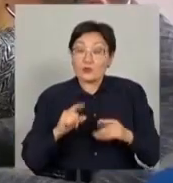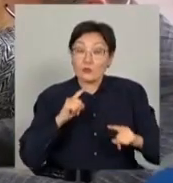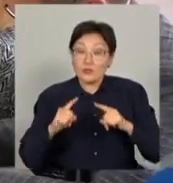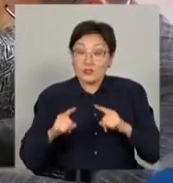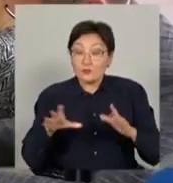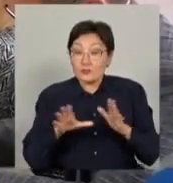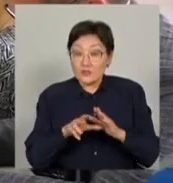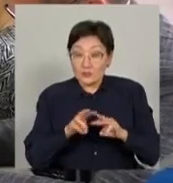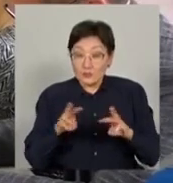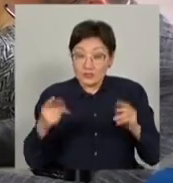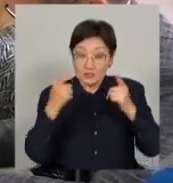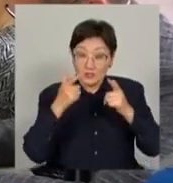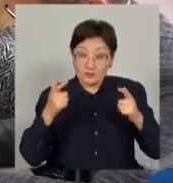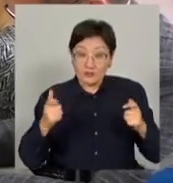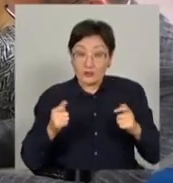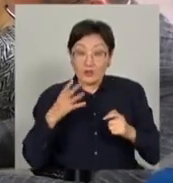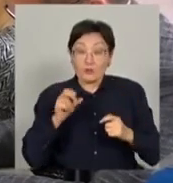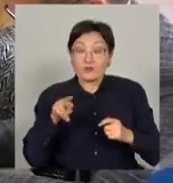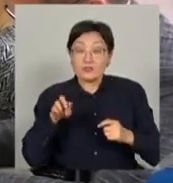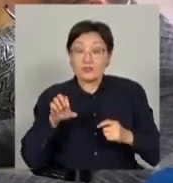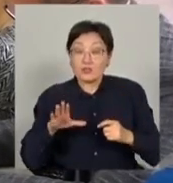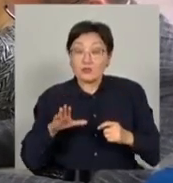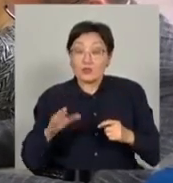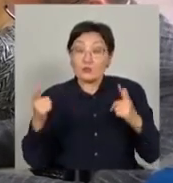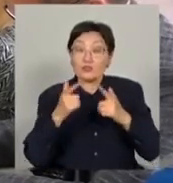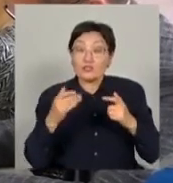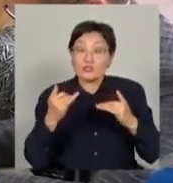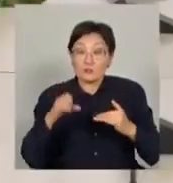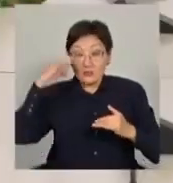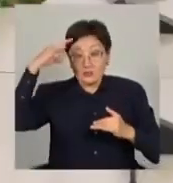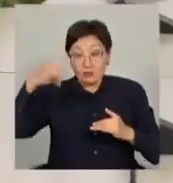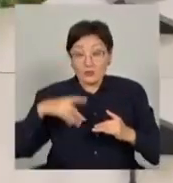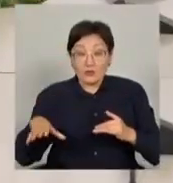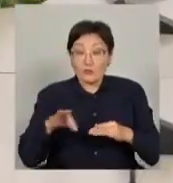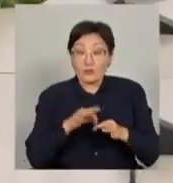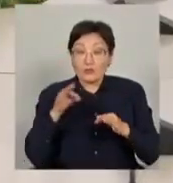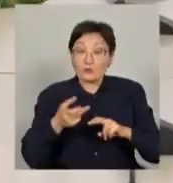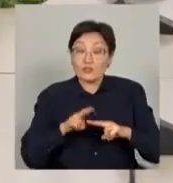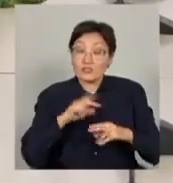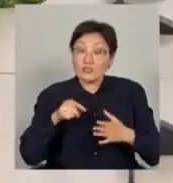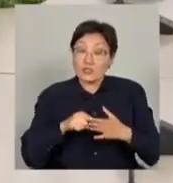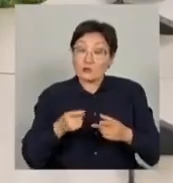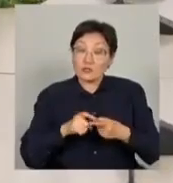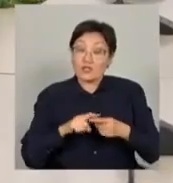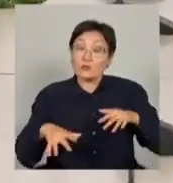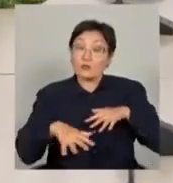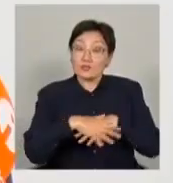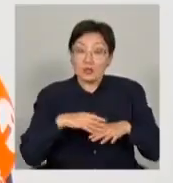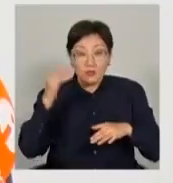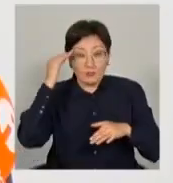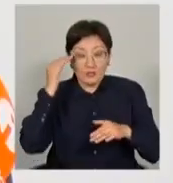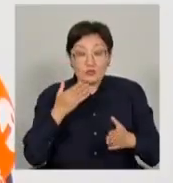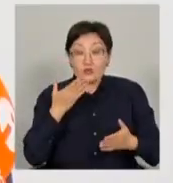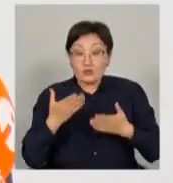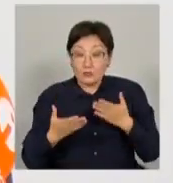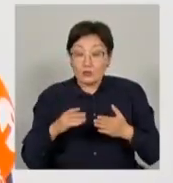maslihatında energetika ministri aytı. Almas Adam Satkaliyevtin aqbarınşa, qazır elimizdin barlıq öngörinde atalgan meselege qatısta xalqtın pikiri suralıp